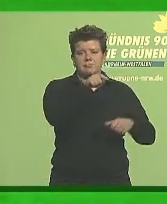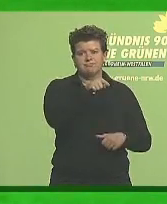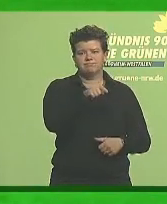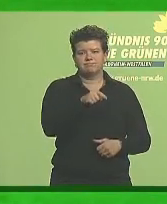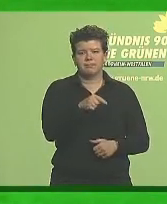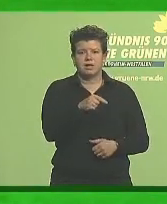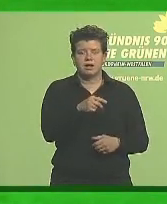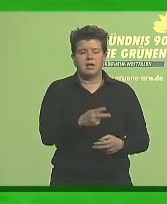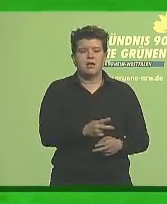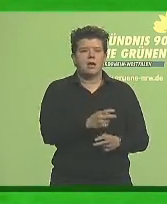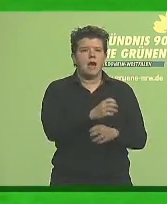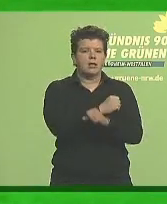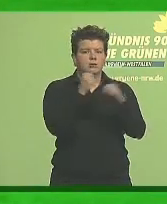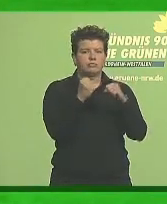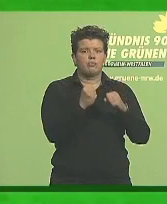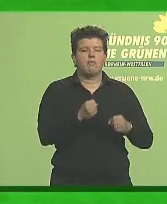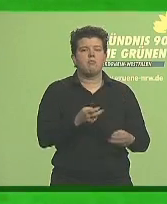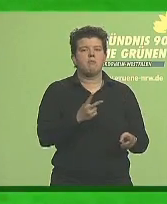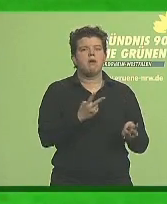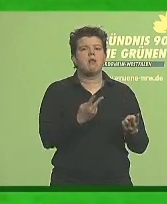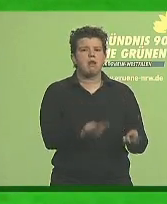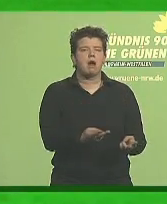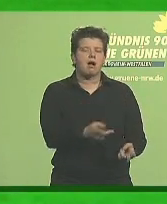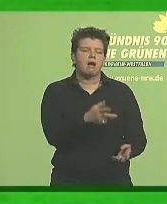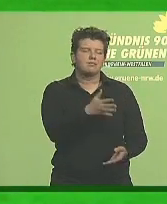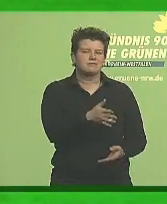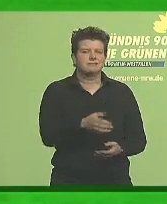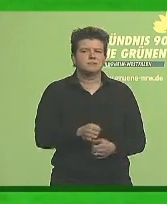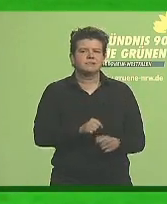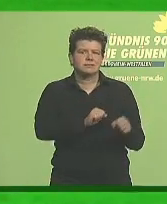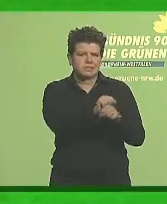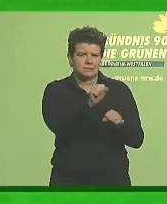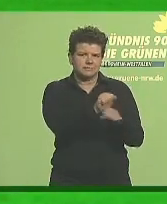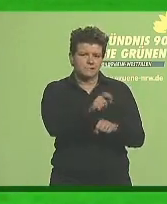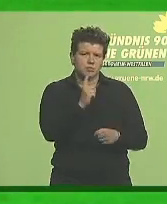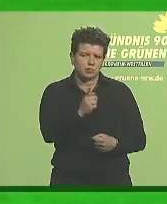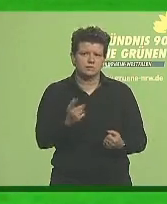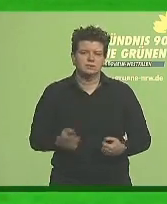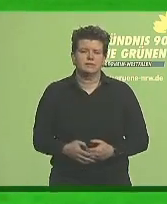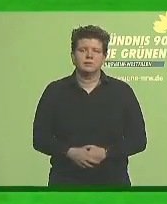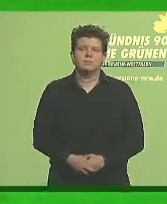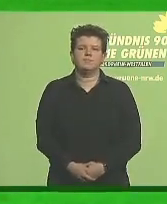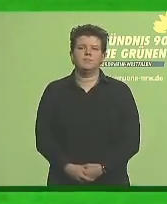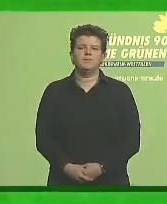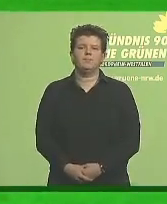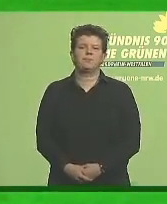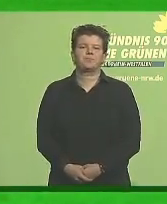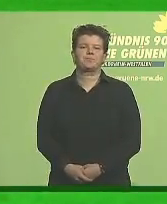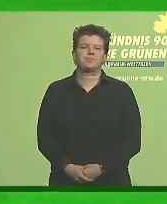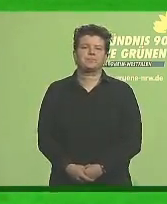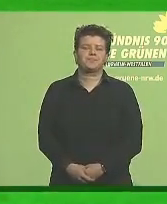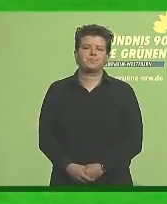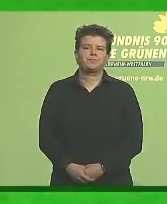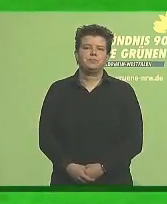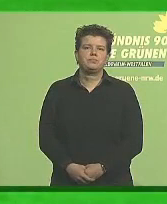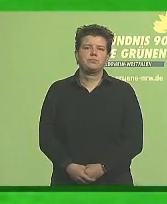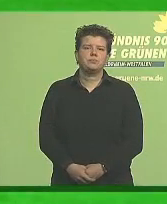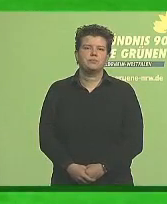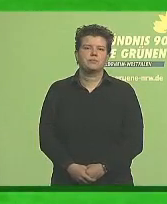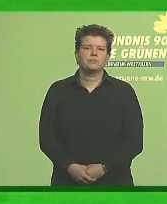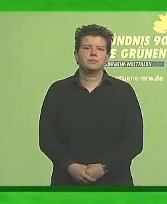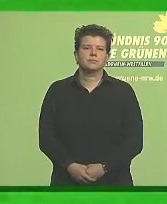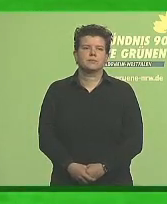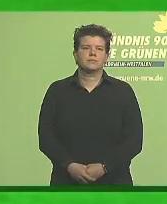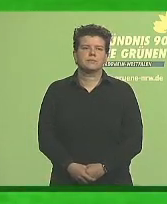braucht, das ist also die Konsequenz, die Entschiedenheit, die Bereitschaft, schwierige, sehr, sehr